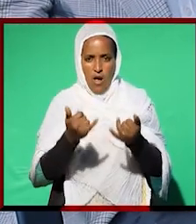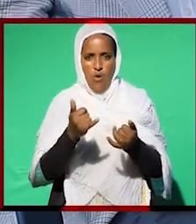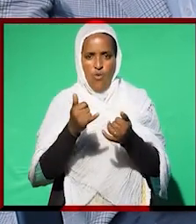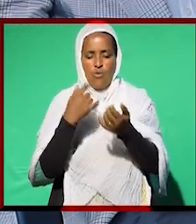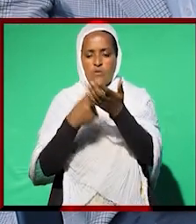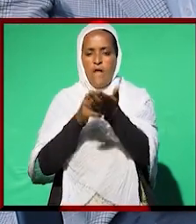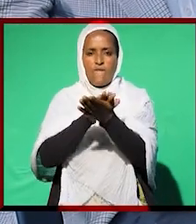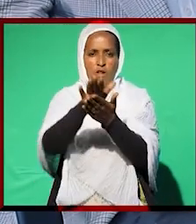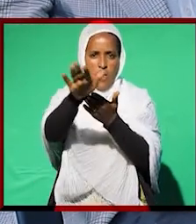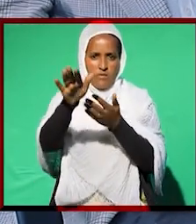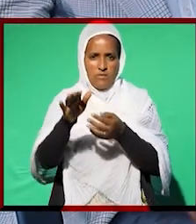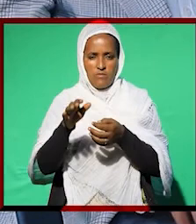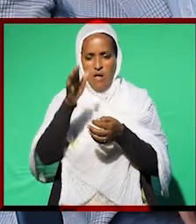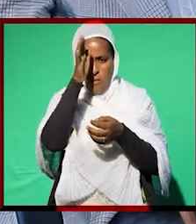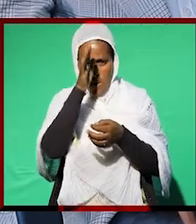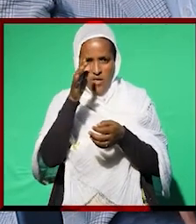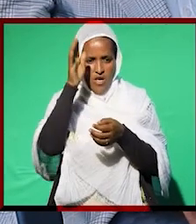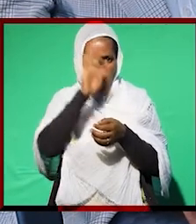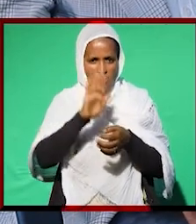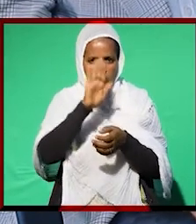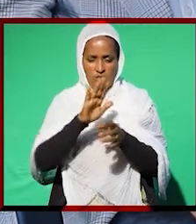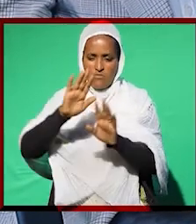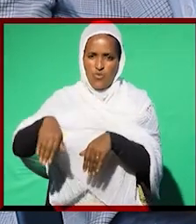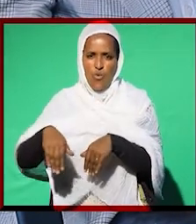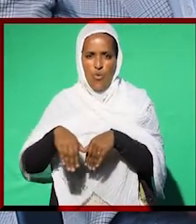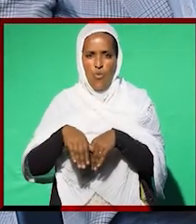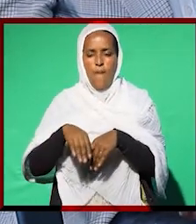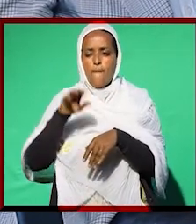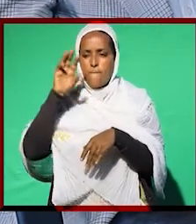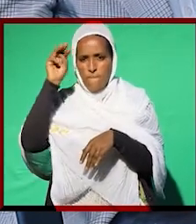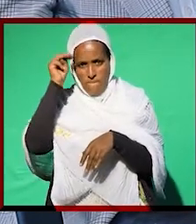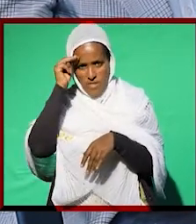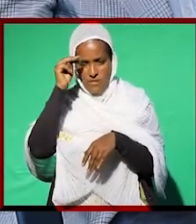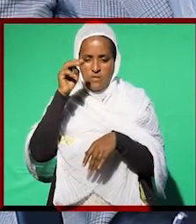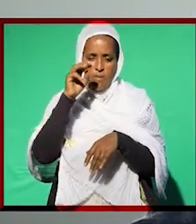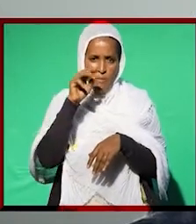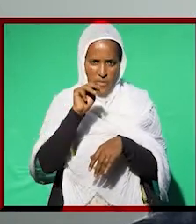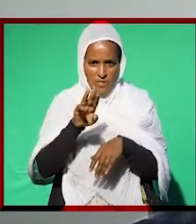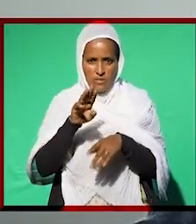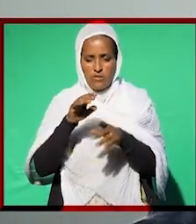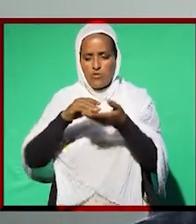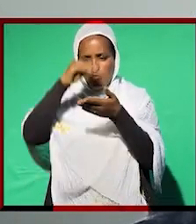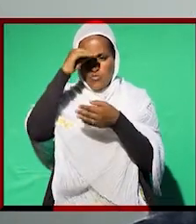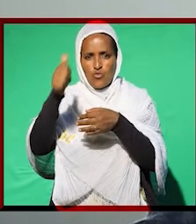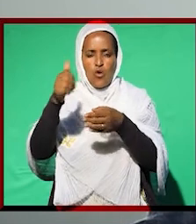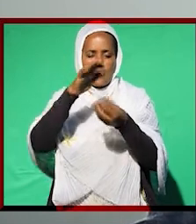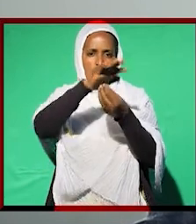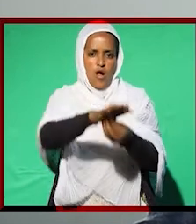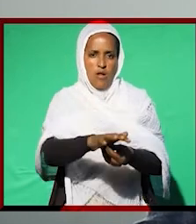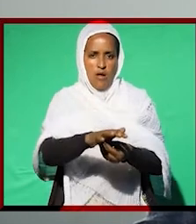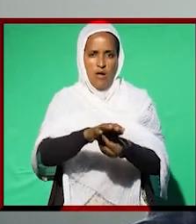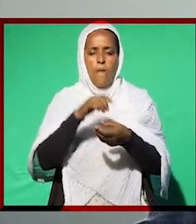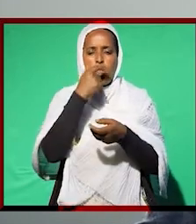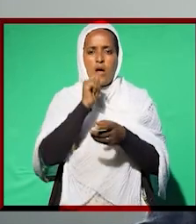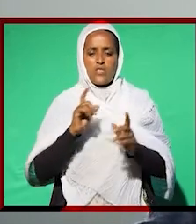አሁን ያ ፍላት እንዲሆን ጋሼ አባዬ ማለት እንዲቀርና ሚስተር ሚስ እንድንባል በቀጥታ ትምህርቱ ጫና